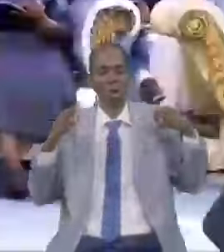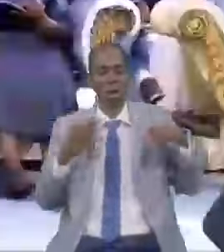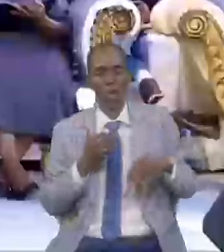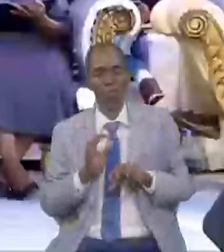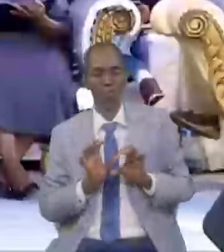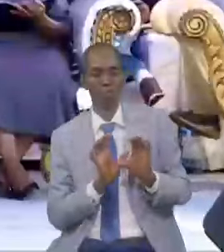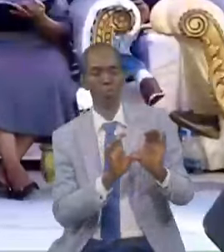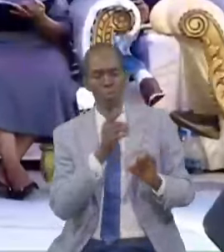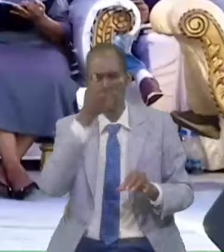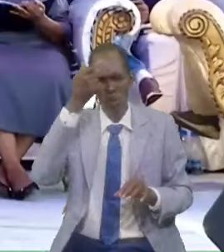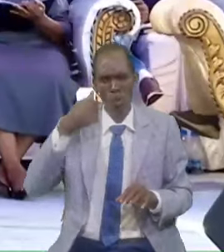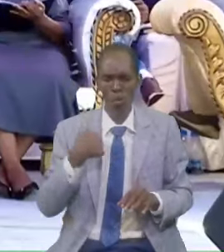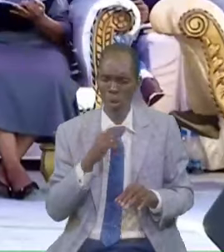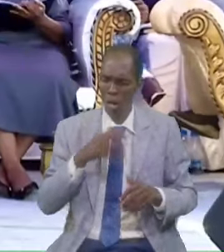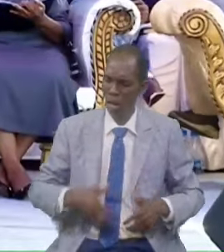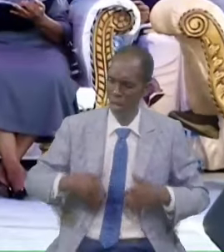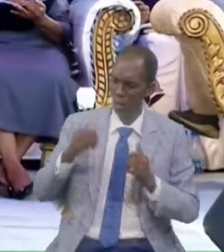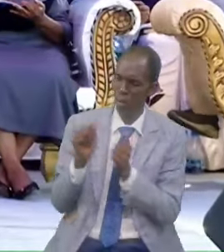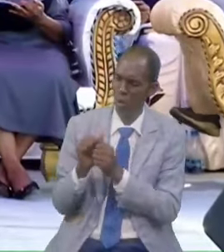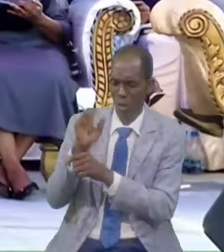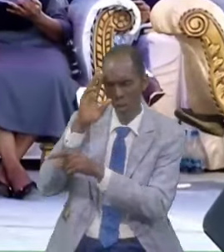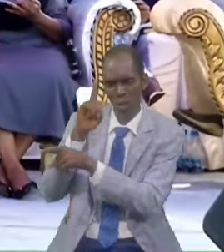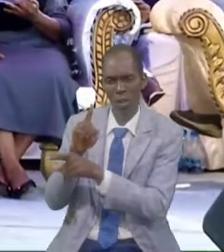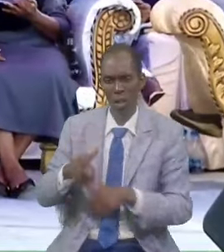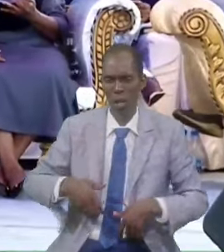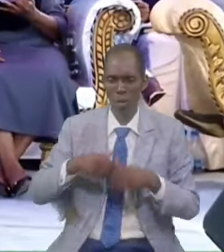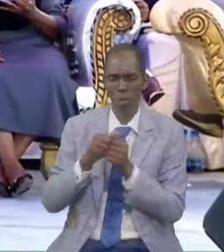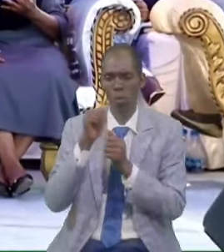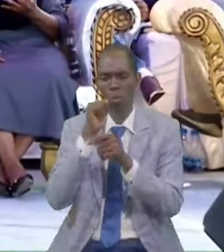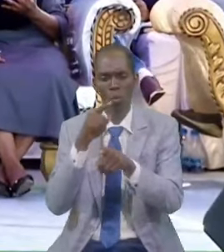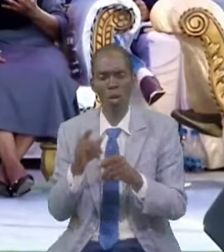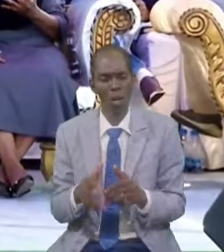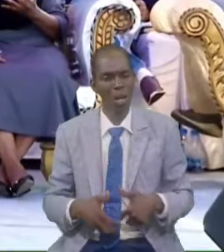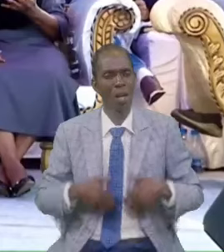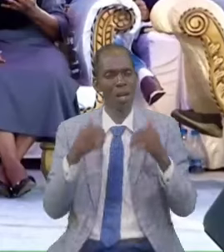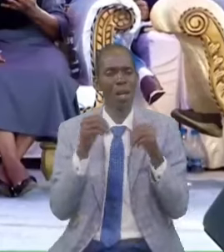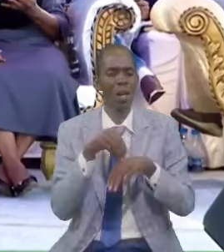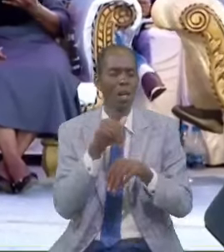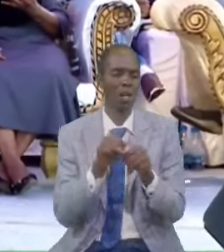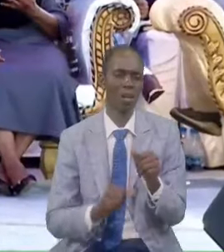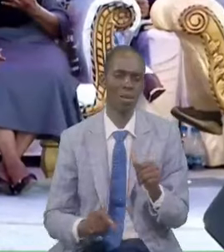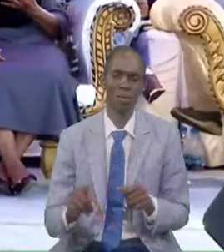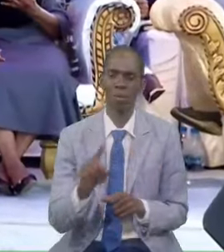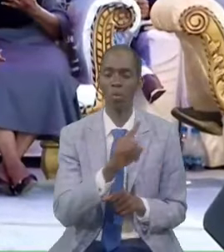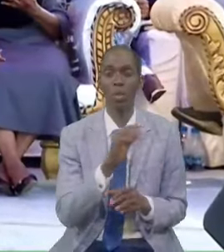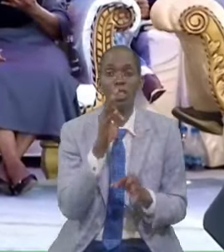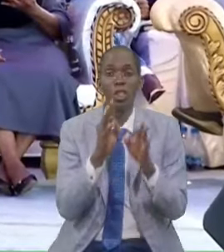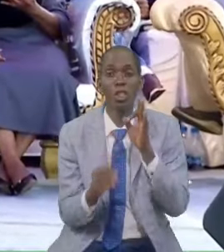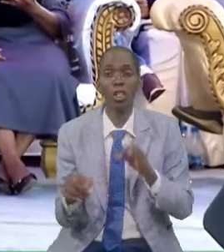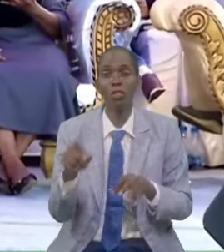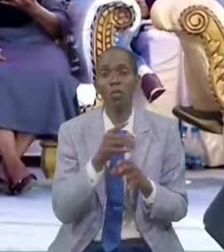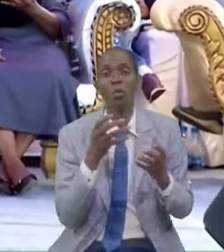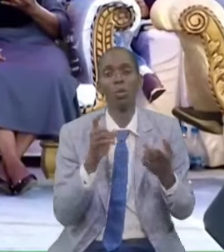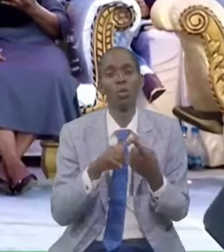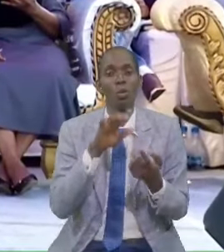angry at him, we're angry at her, we're angry at everybody. You know, if you're going to become a hero, watch